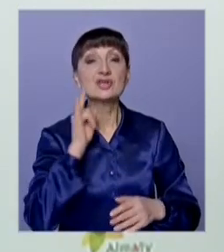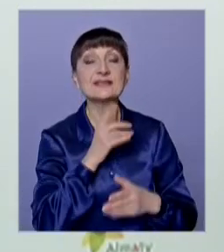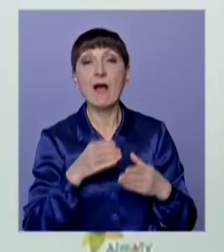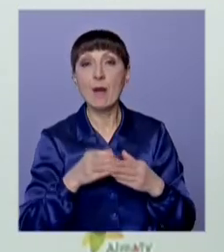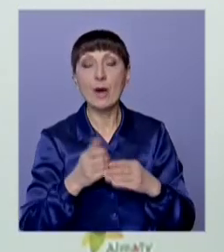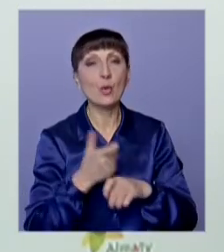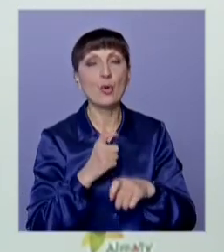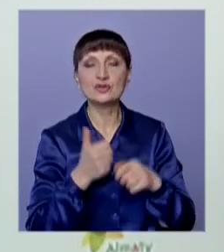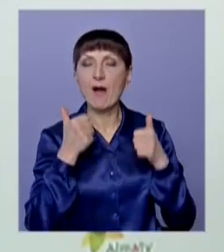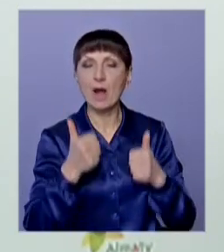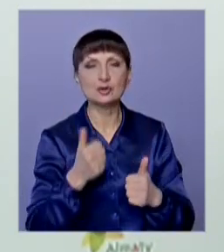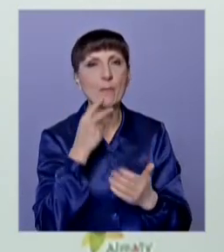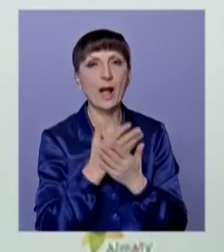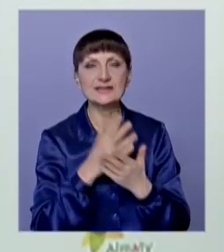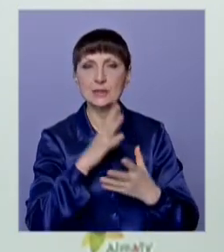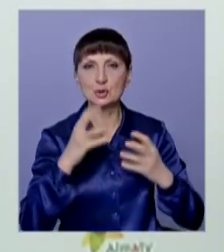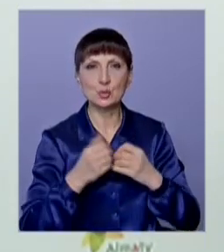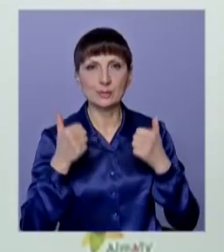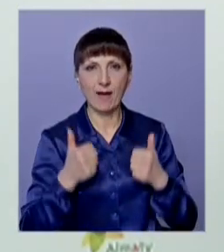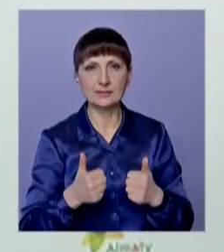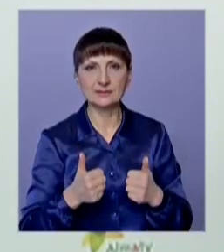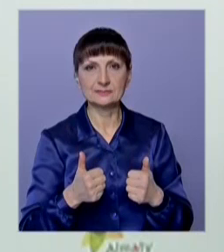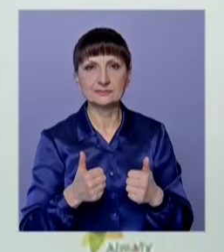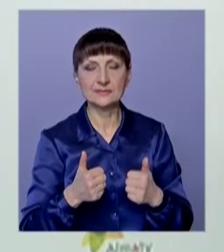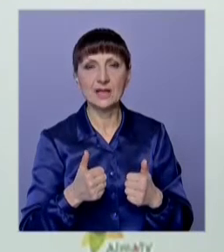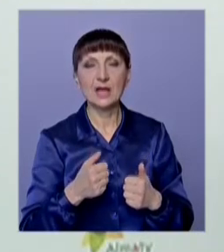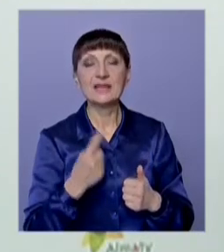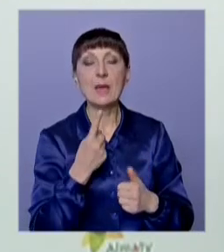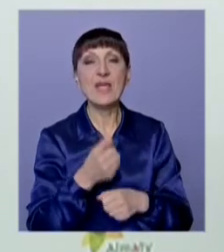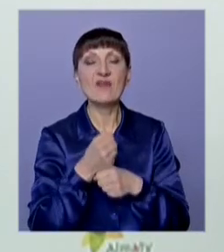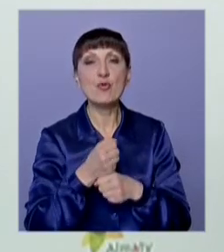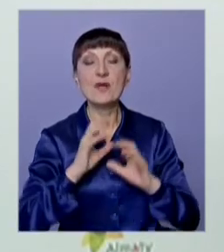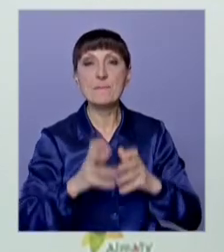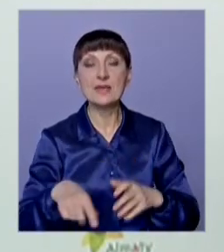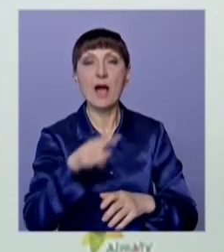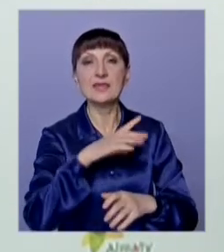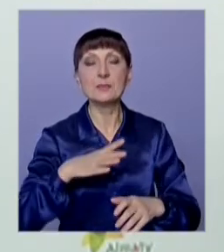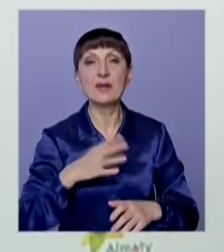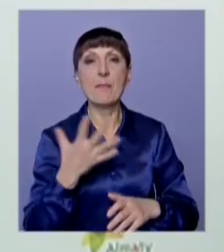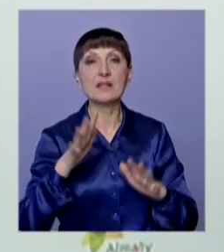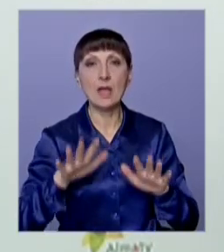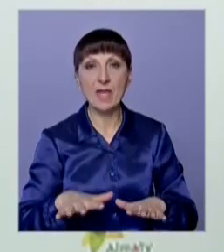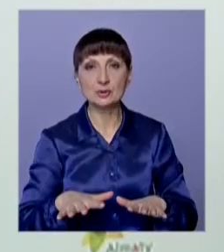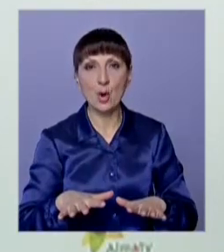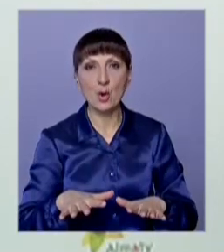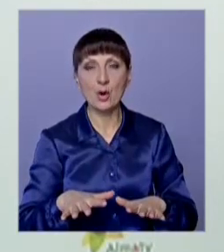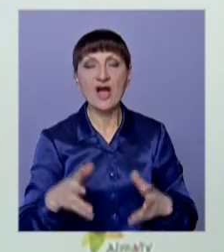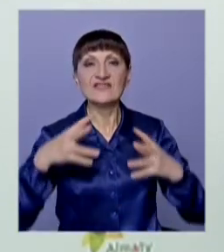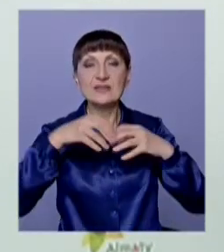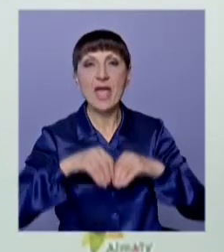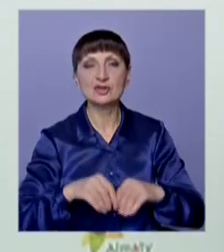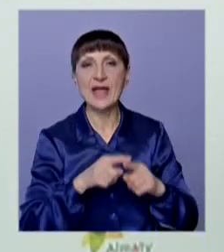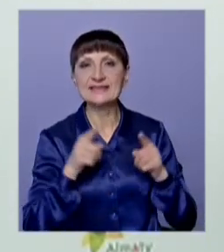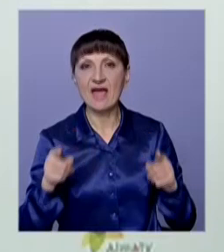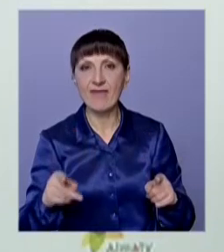году очень хорошо показала результаты. На первом Кубке мира они были пятыми на смешанной